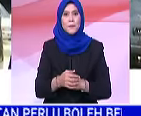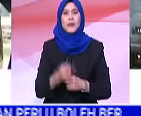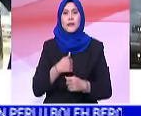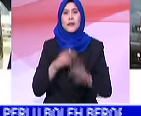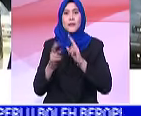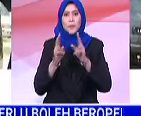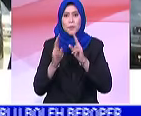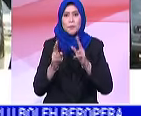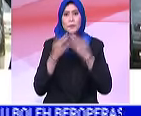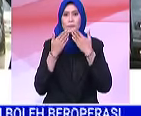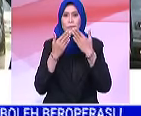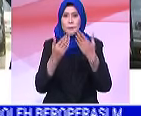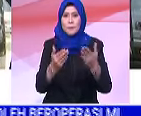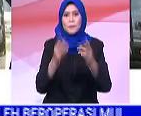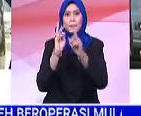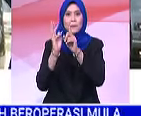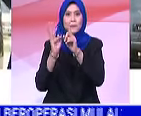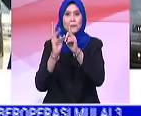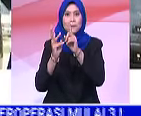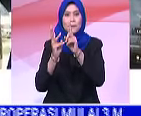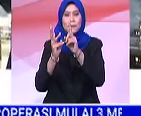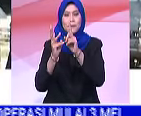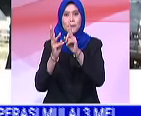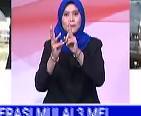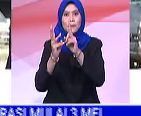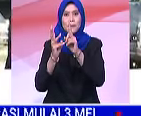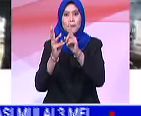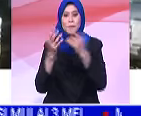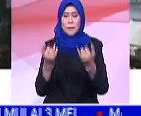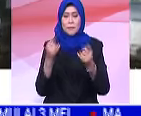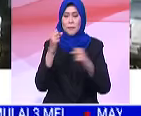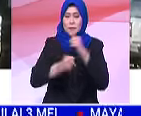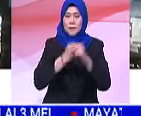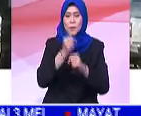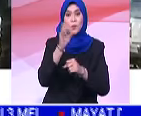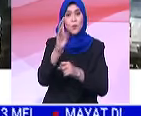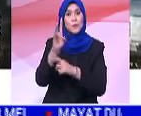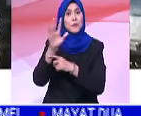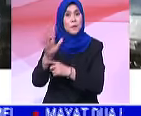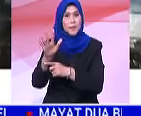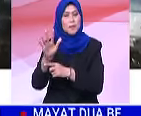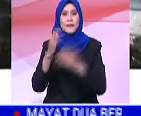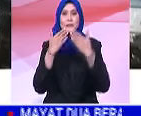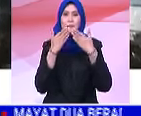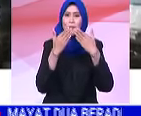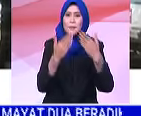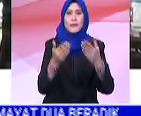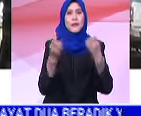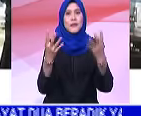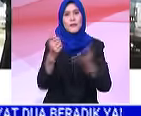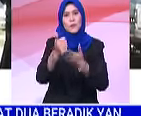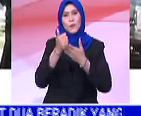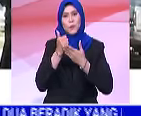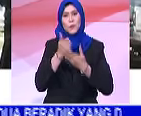terima kasihlah kepada JKM yang tahun ke-75. Terima kasih banyaklah menolong